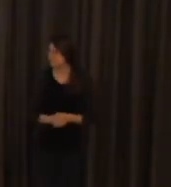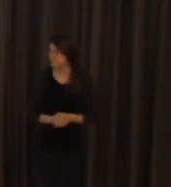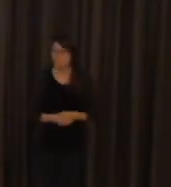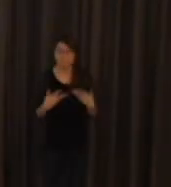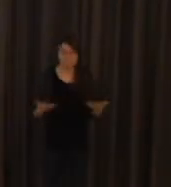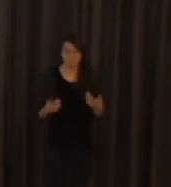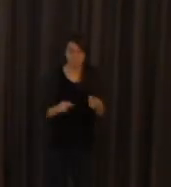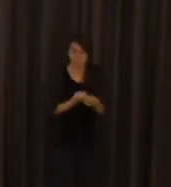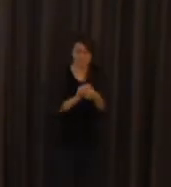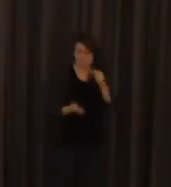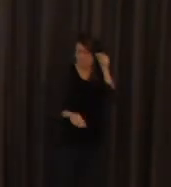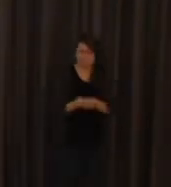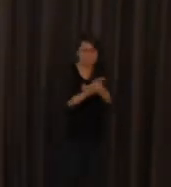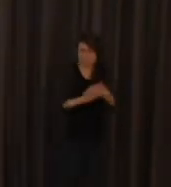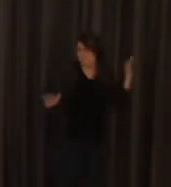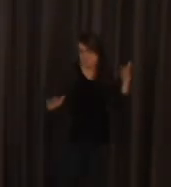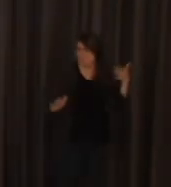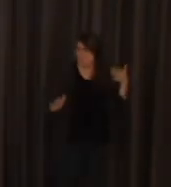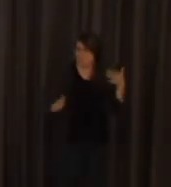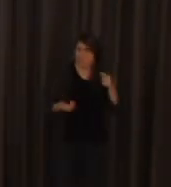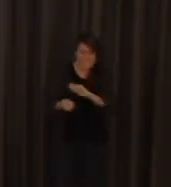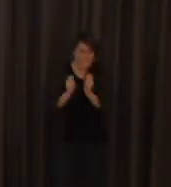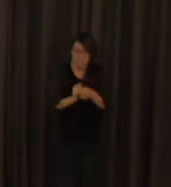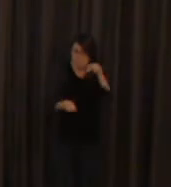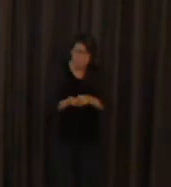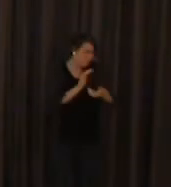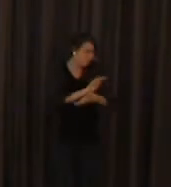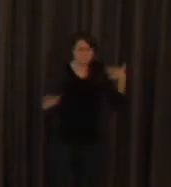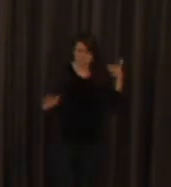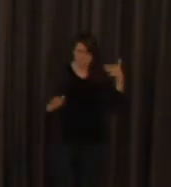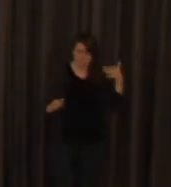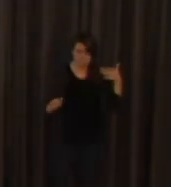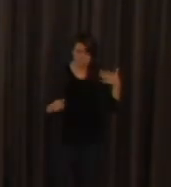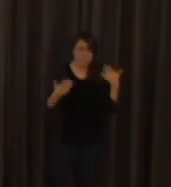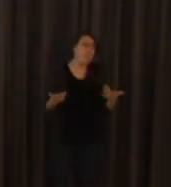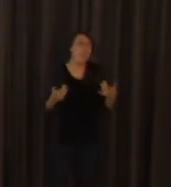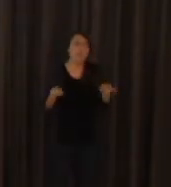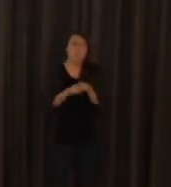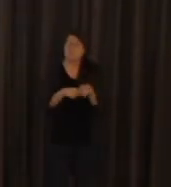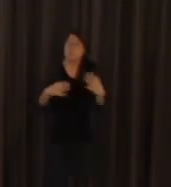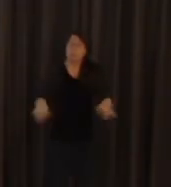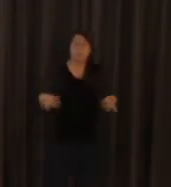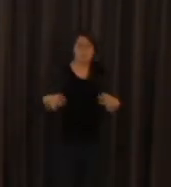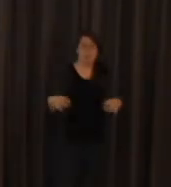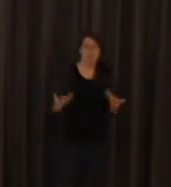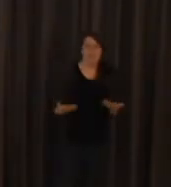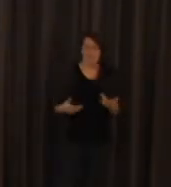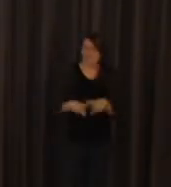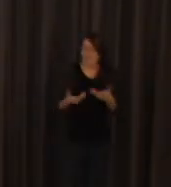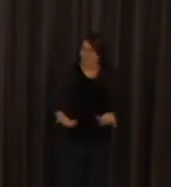I la velocitat a la que es produeixen aquests canvis ara ens pot semblar normal.